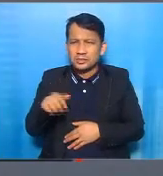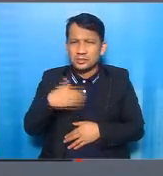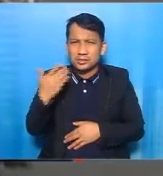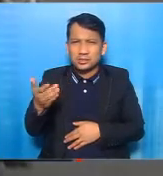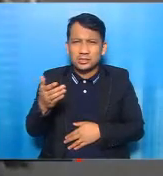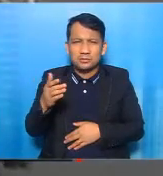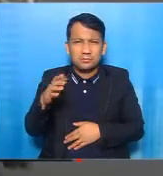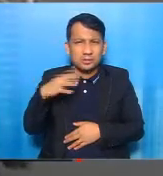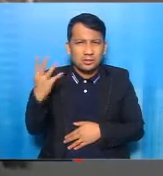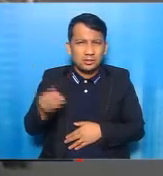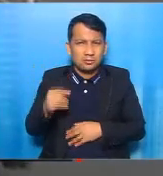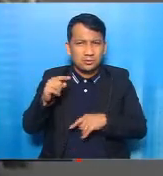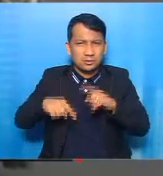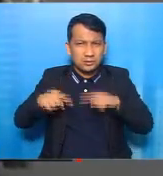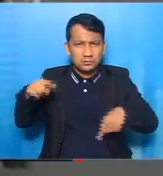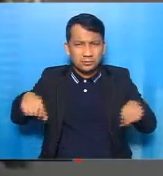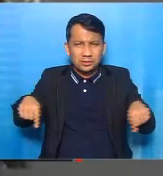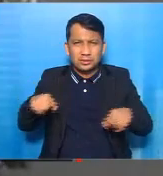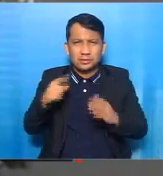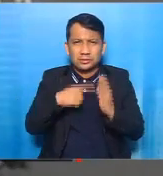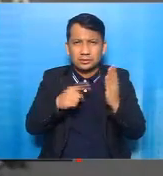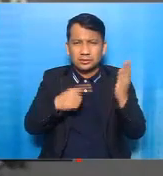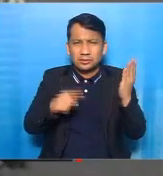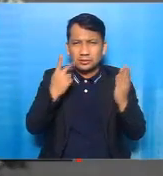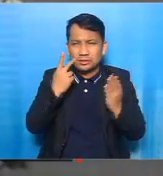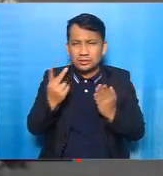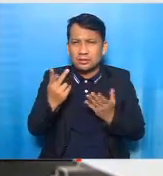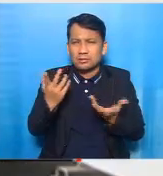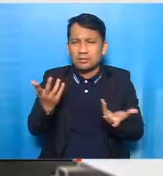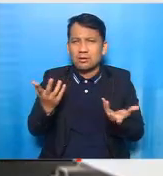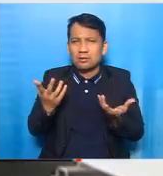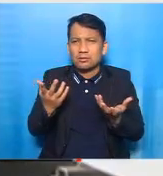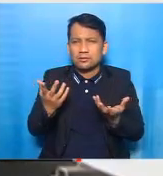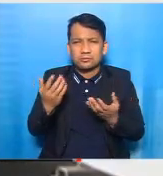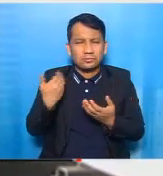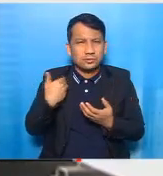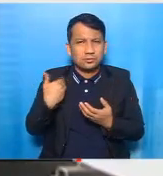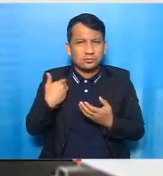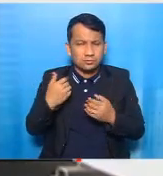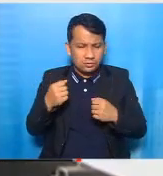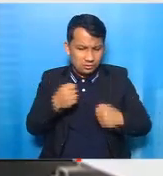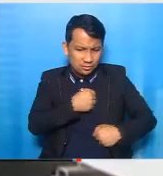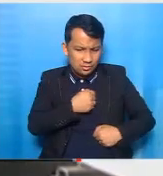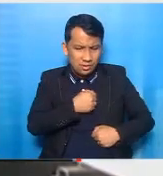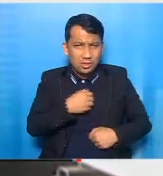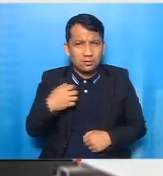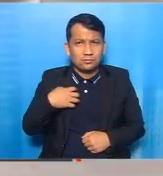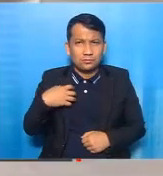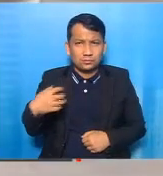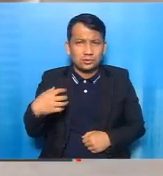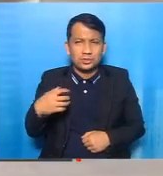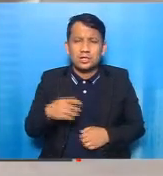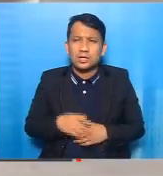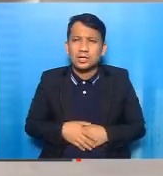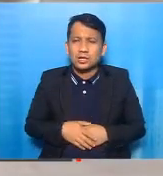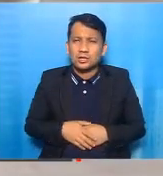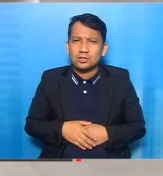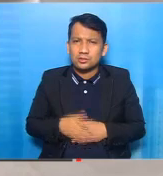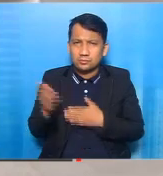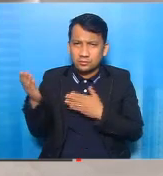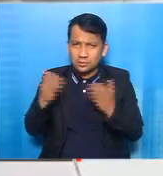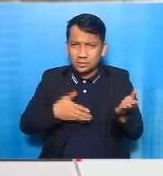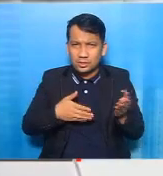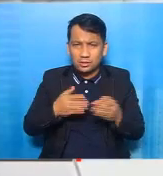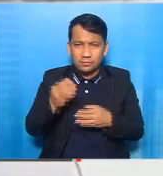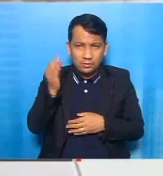Nasugbo, kabi-kabilang checkpoint na ang sasalubong sa mga motorista. Kung hindi sundalo, mga pulis ang maninita. Magpapasok sana